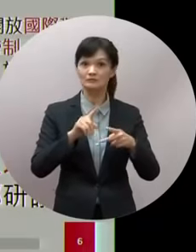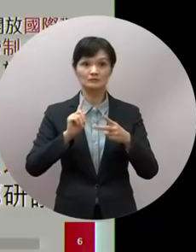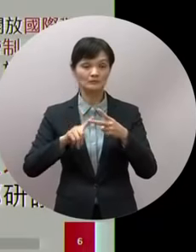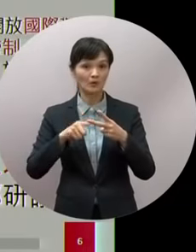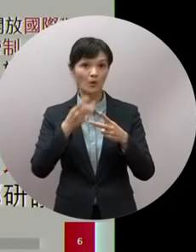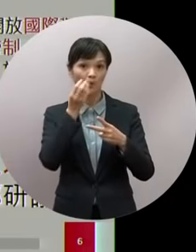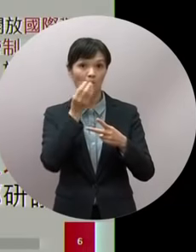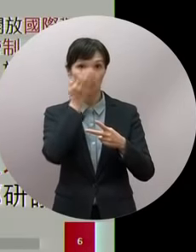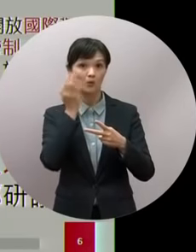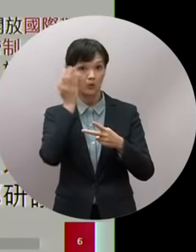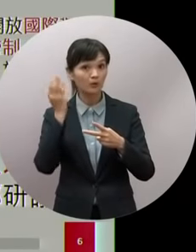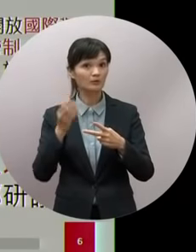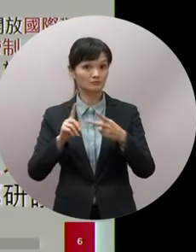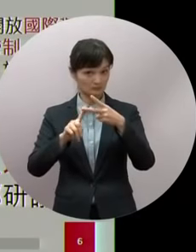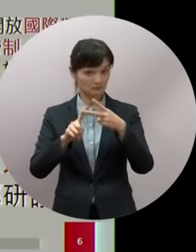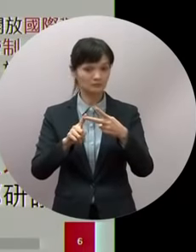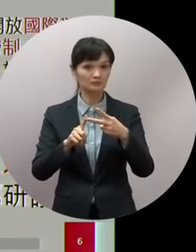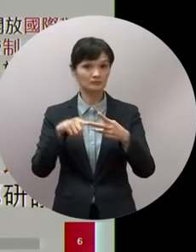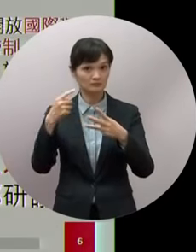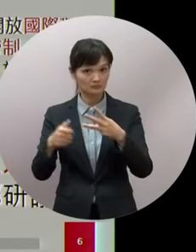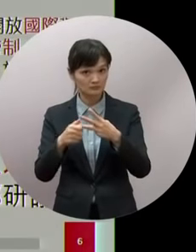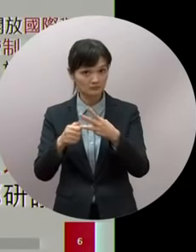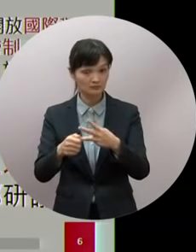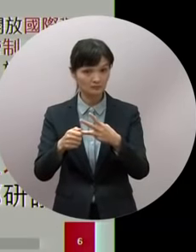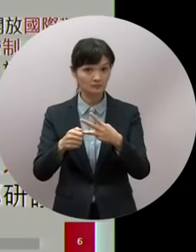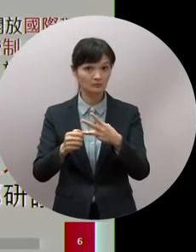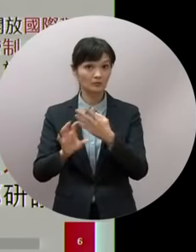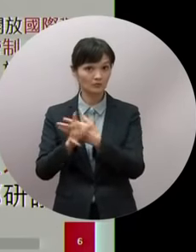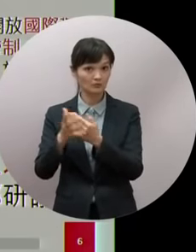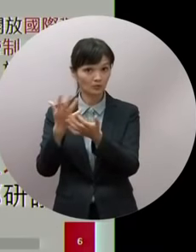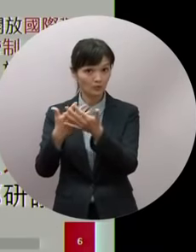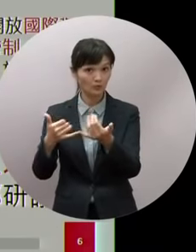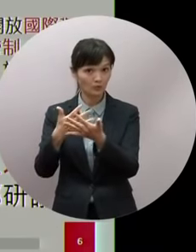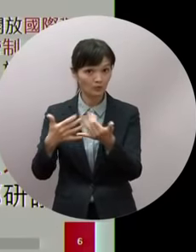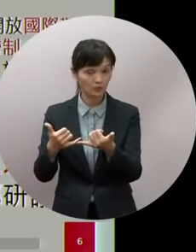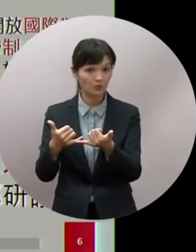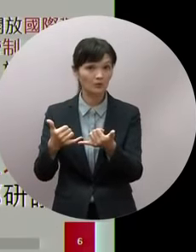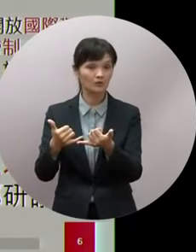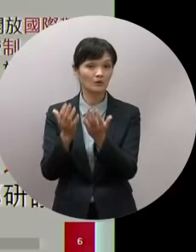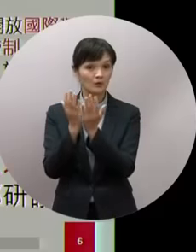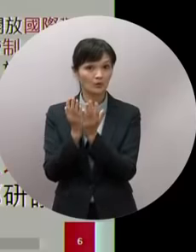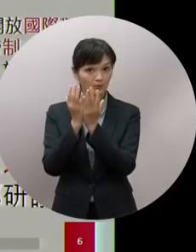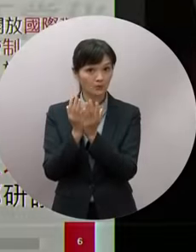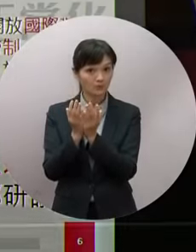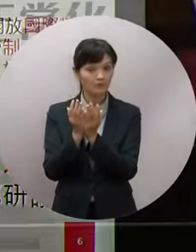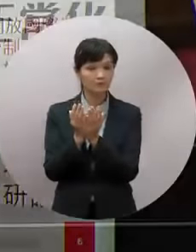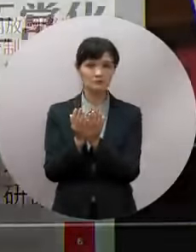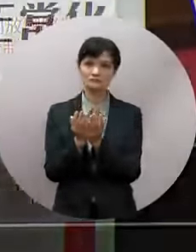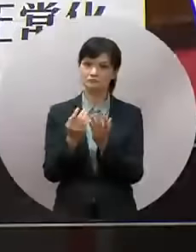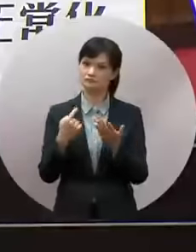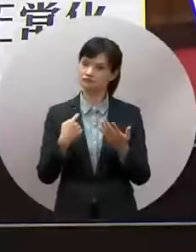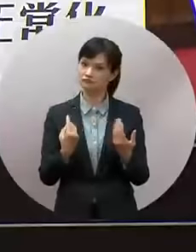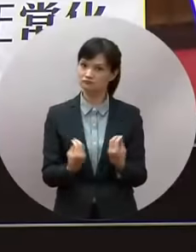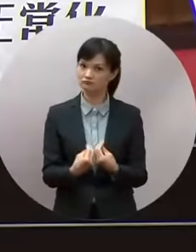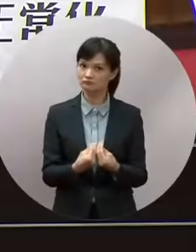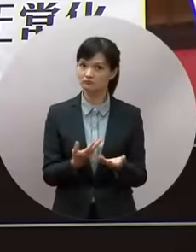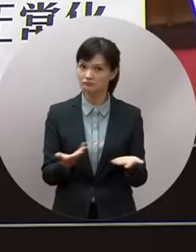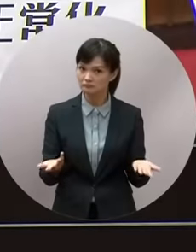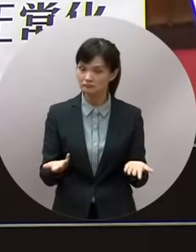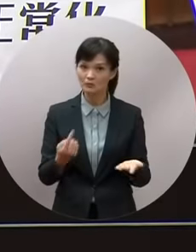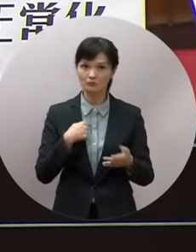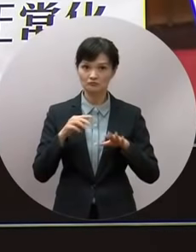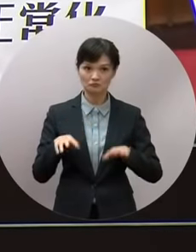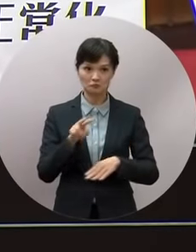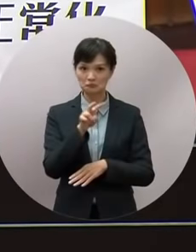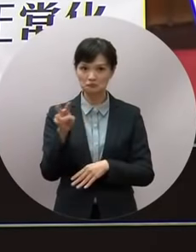但是对于留学生，也就是境外生的松绑，我到目前没有看到比